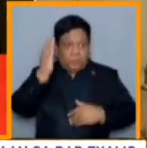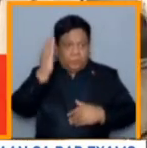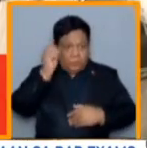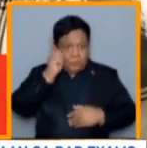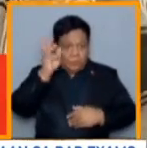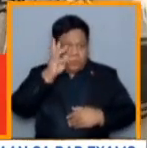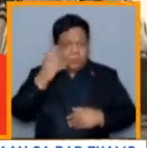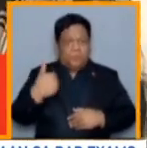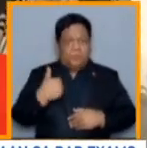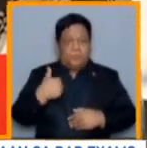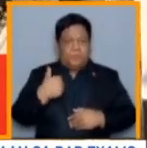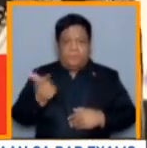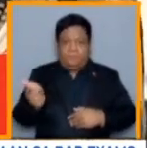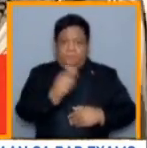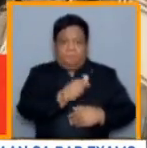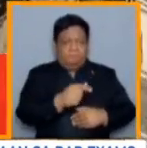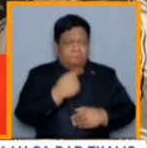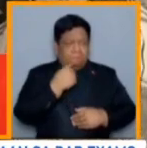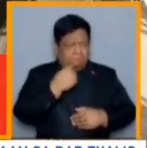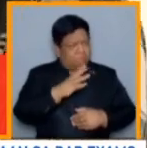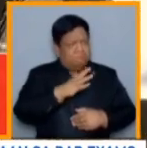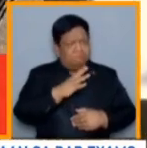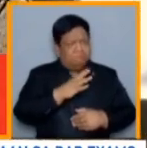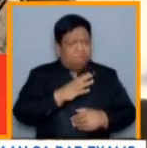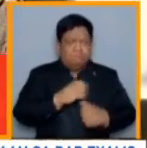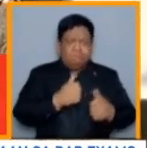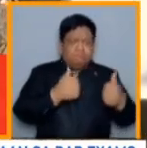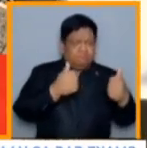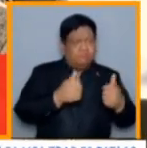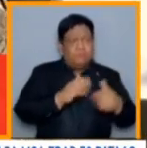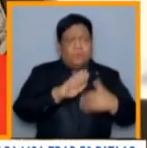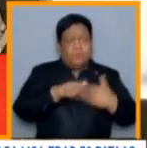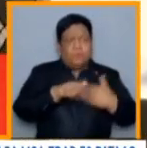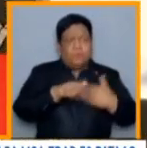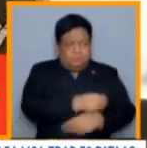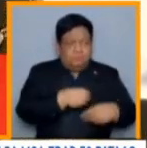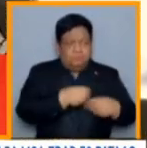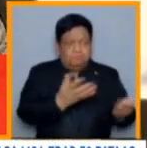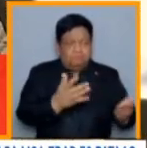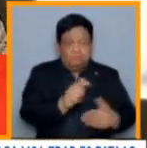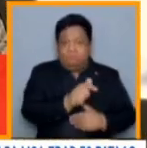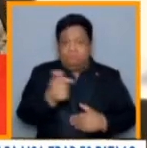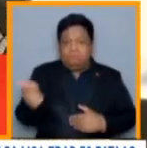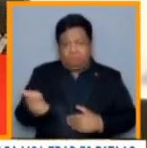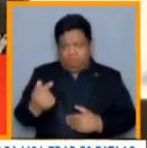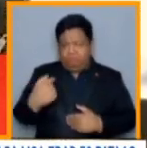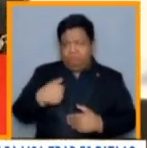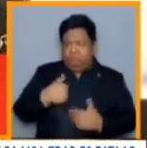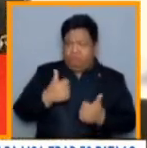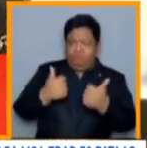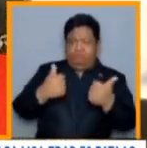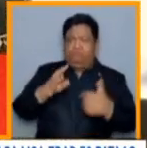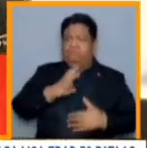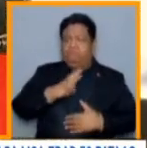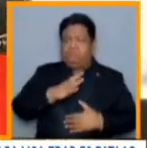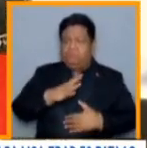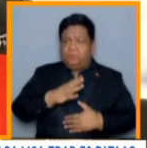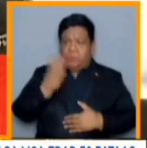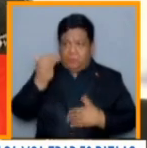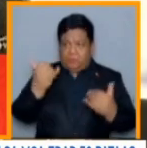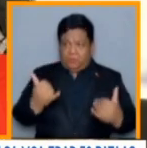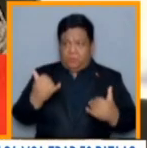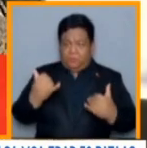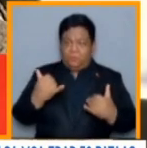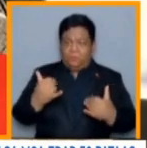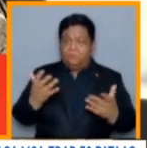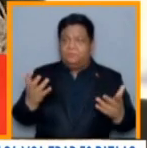hindi? Para sa akin, oo. Kasi lalo na ngayon na parang medyo lumuwag na